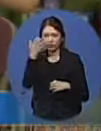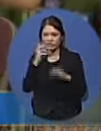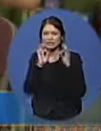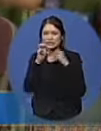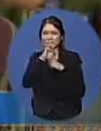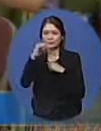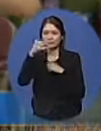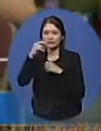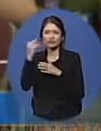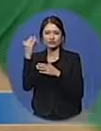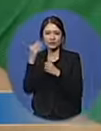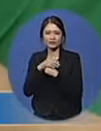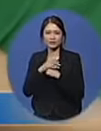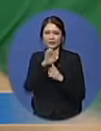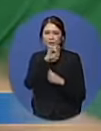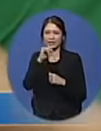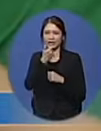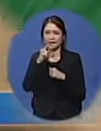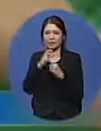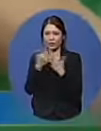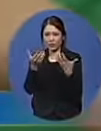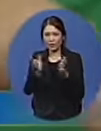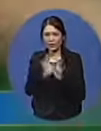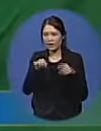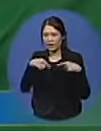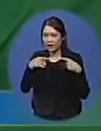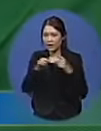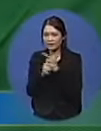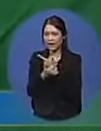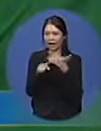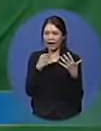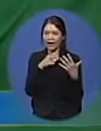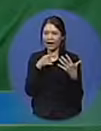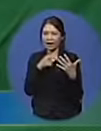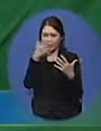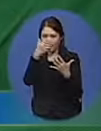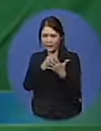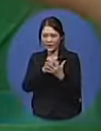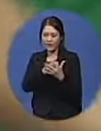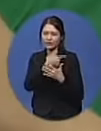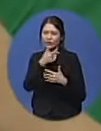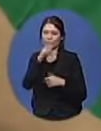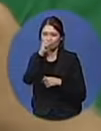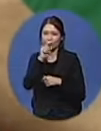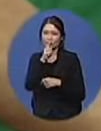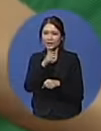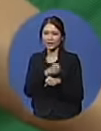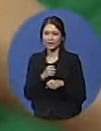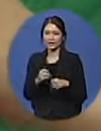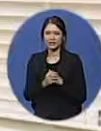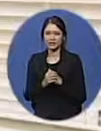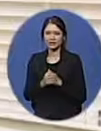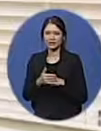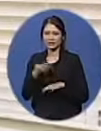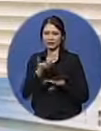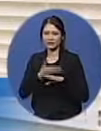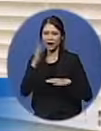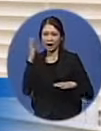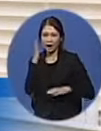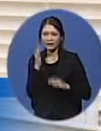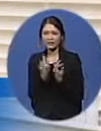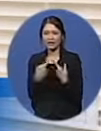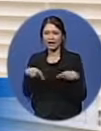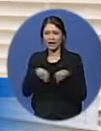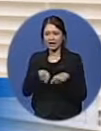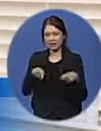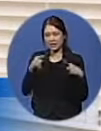학생은 필하모니를 통해 다양한 음악 교육을 받을 수 있어 기쁘다고 전했습니다. 뭐 다른 친구들이랑 같이